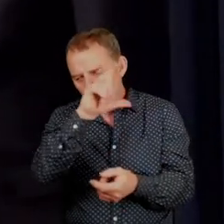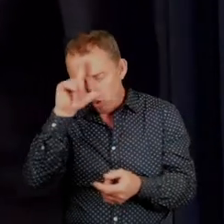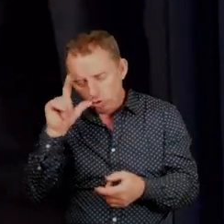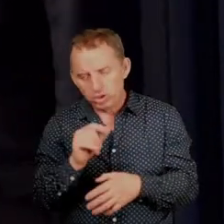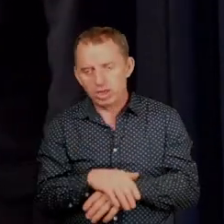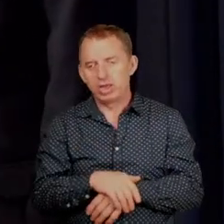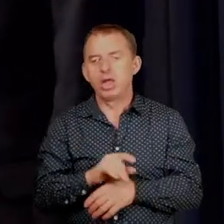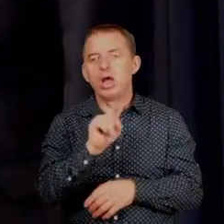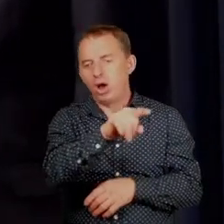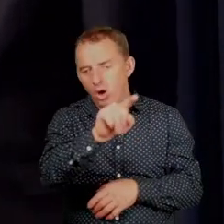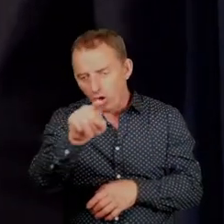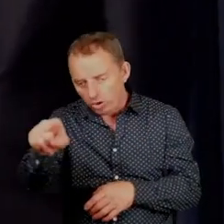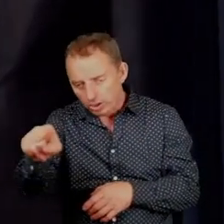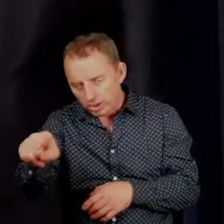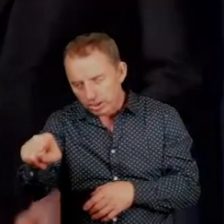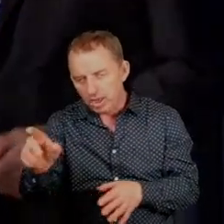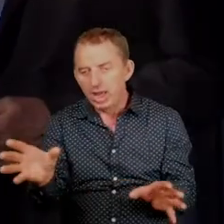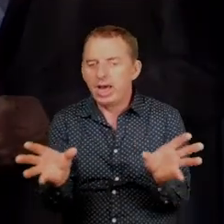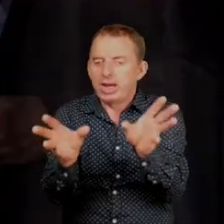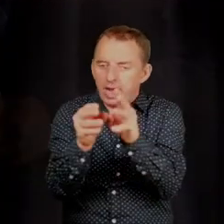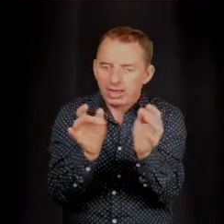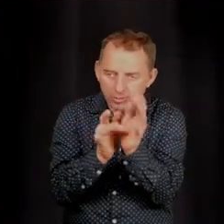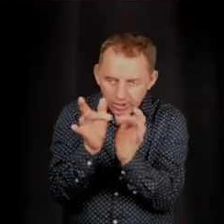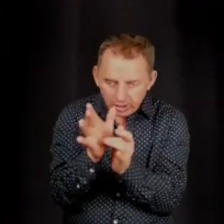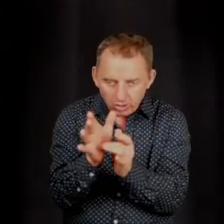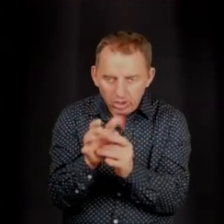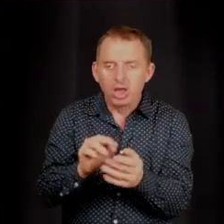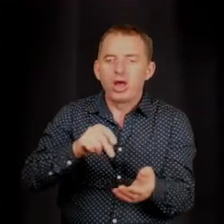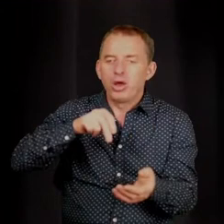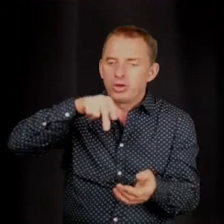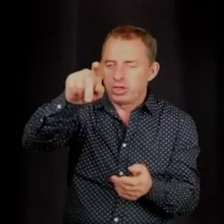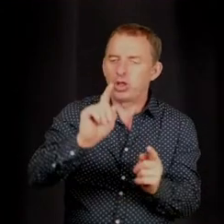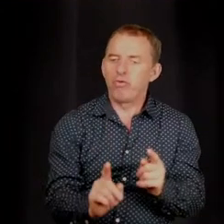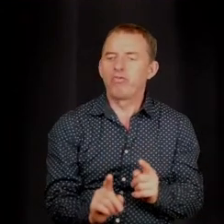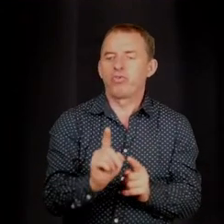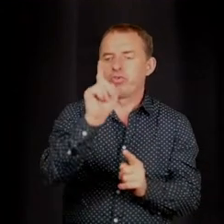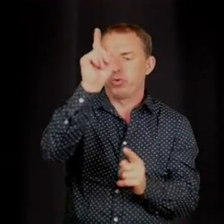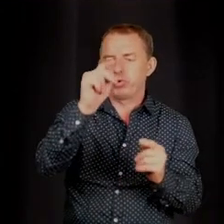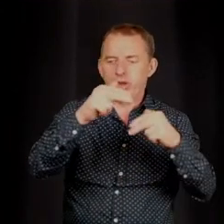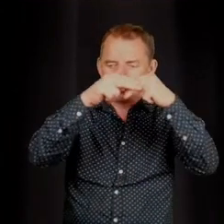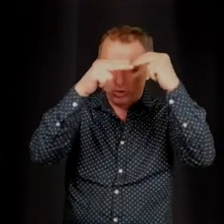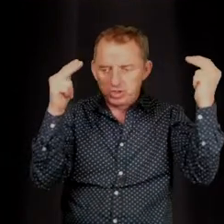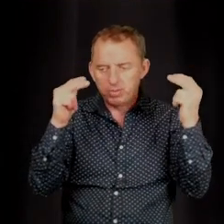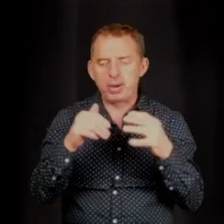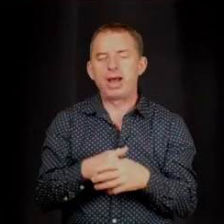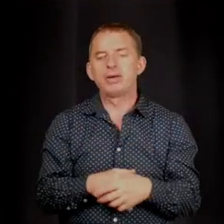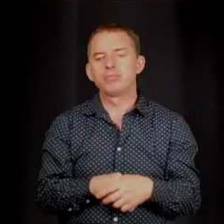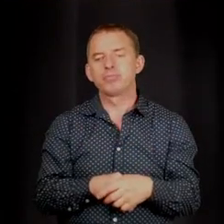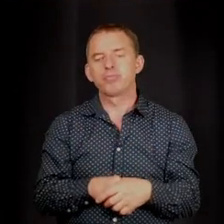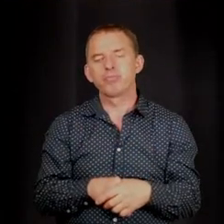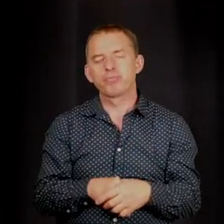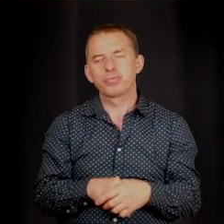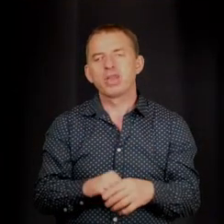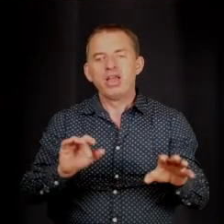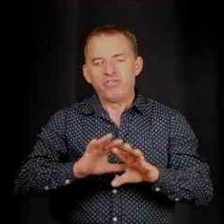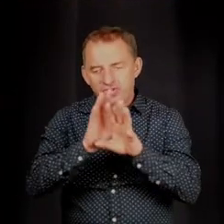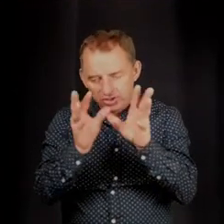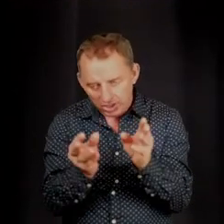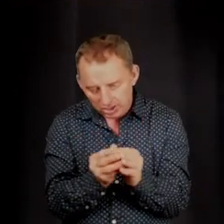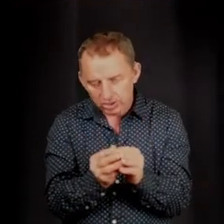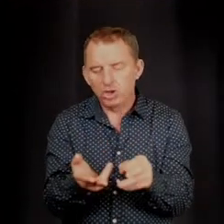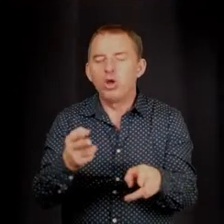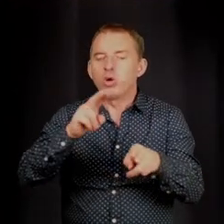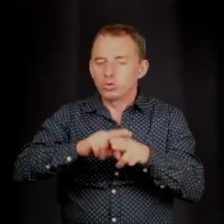him. Oni z nim idą w górę. The righteous dead are resurrected. Wszyscy,